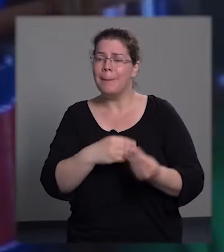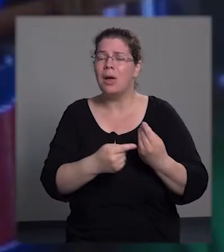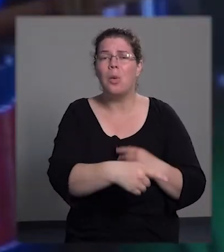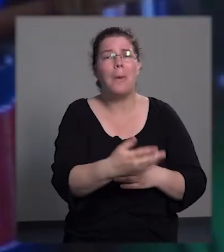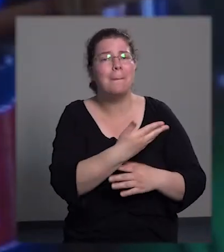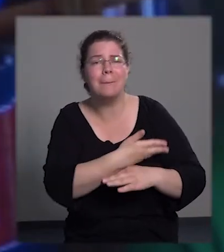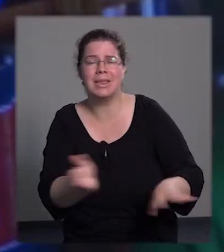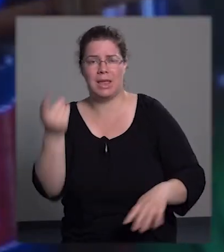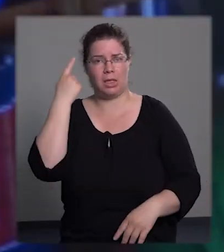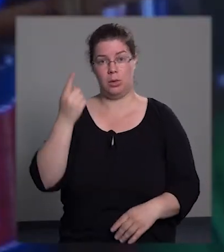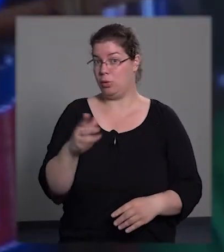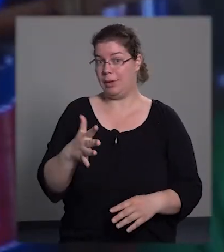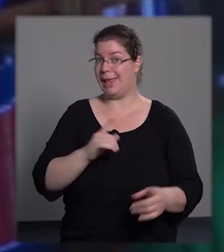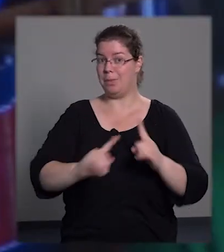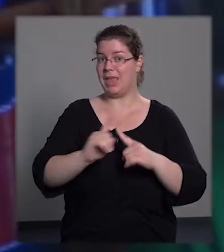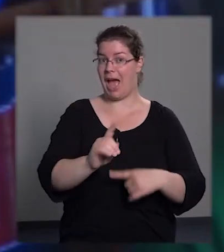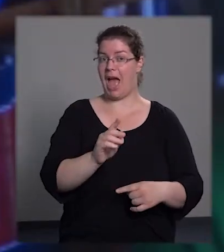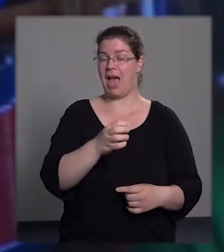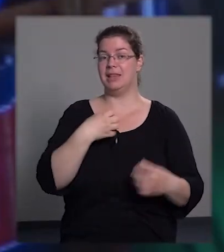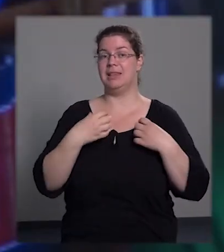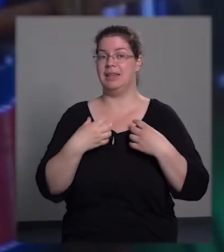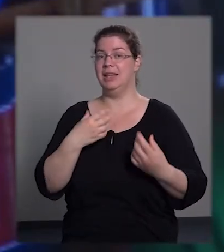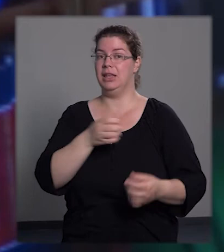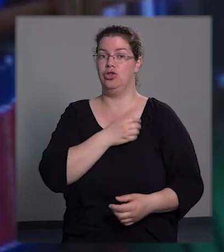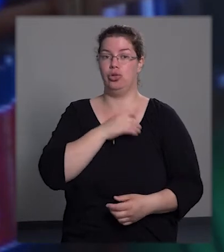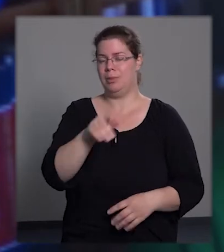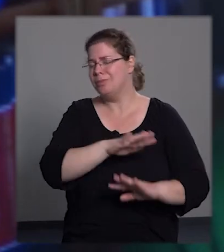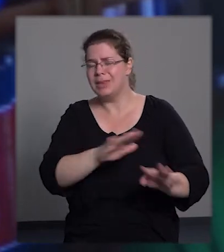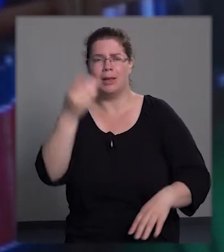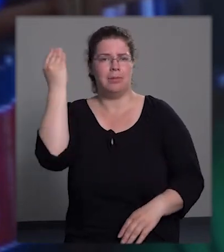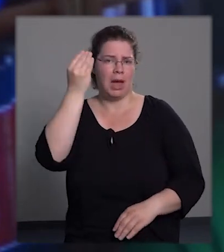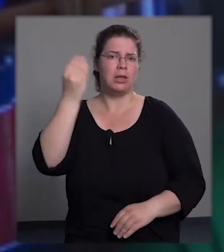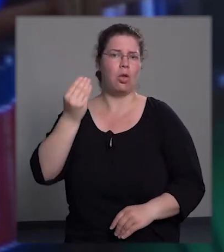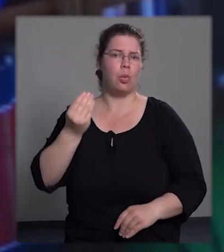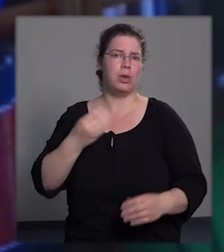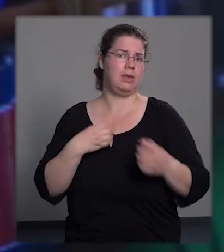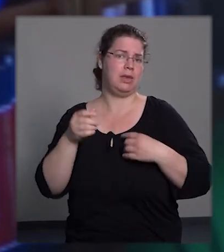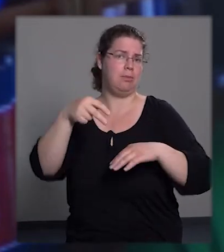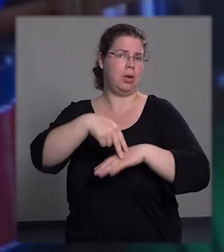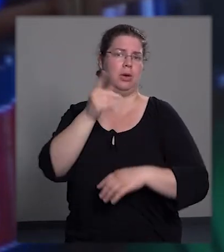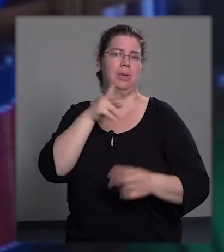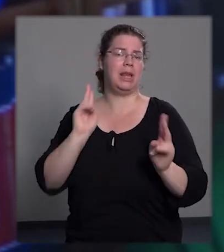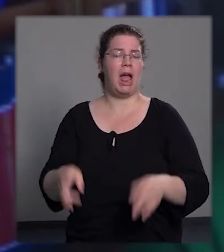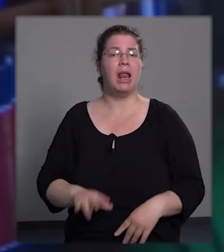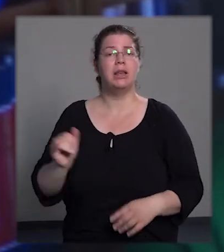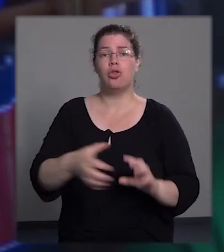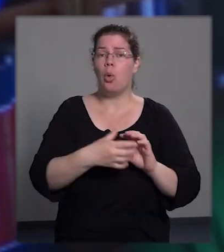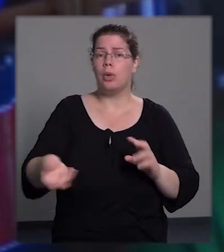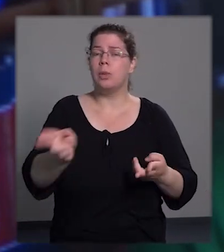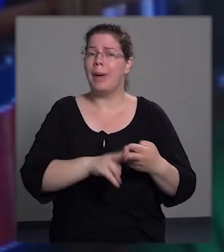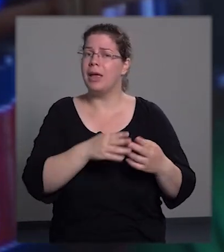ugye színiskolába, hanem megtanulta a színpadon, amit kellett, és ő a hosszú pályafutás alatt